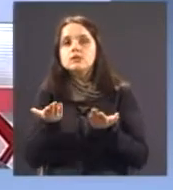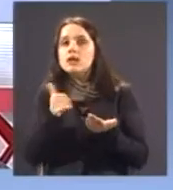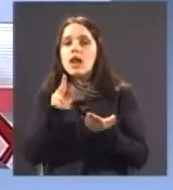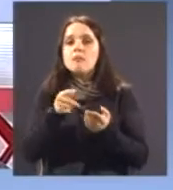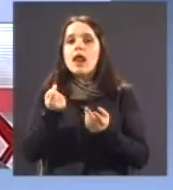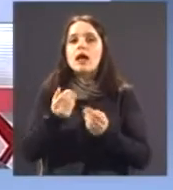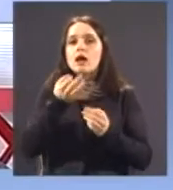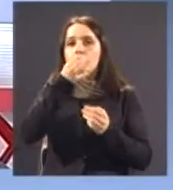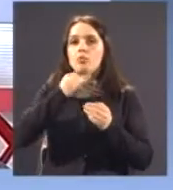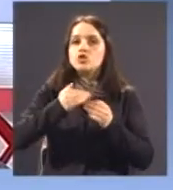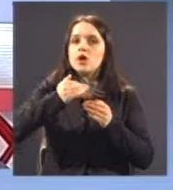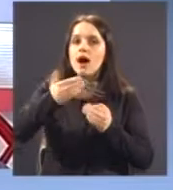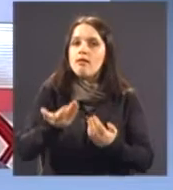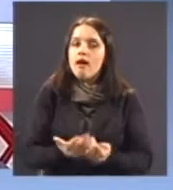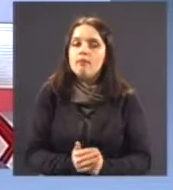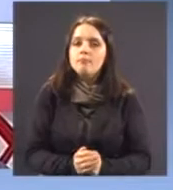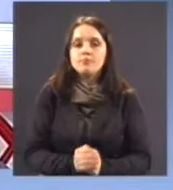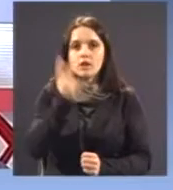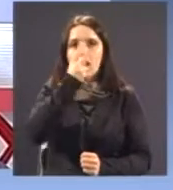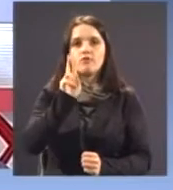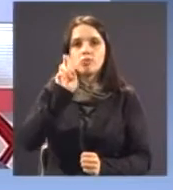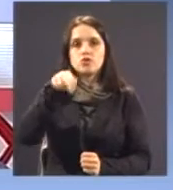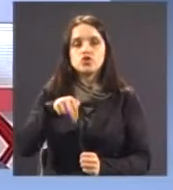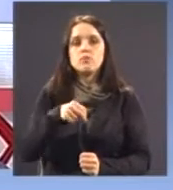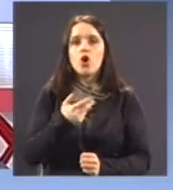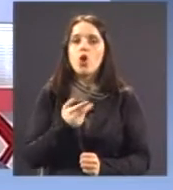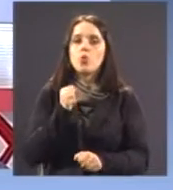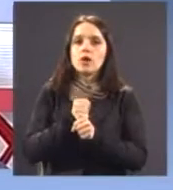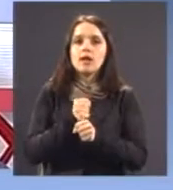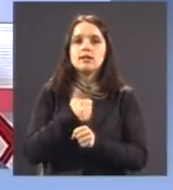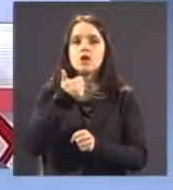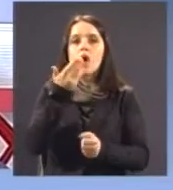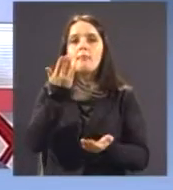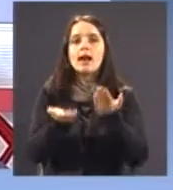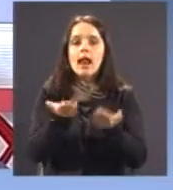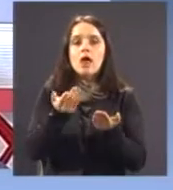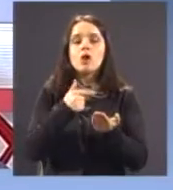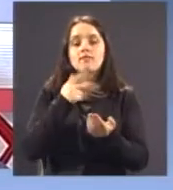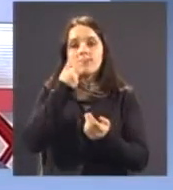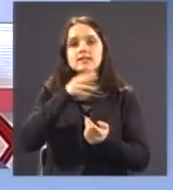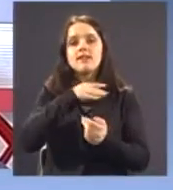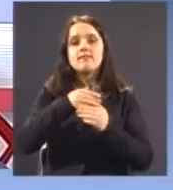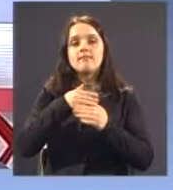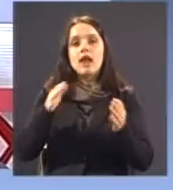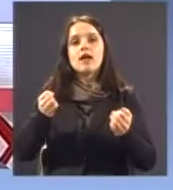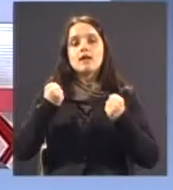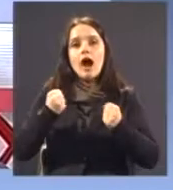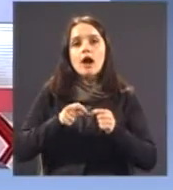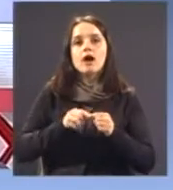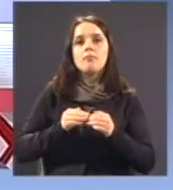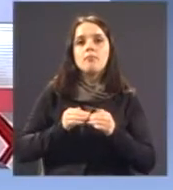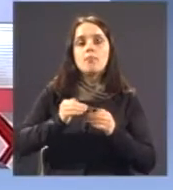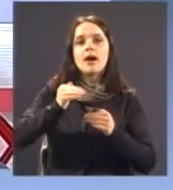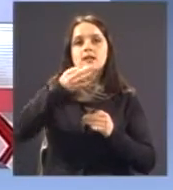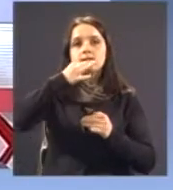Da, možemo napraviti paralelu, naravno, vide se pomaci veliki, ja sam presretna što se dešavaju na